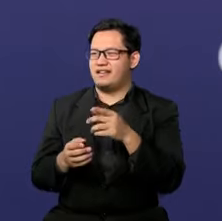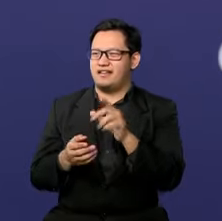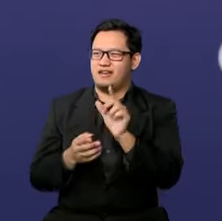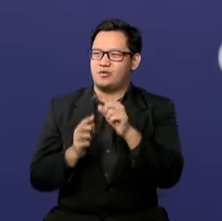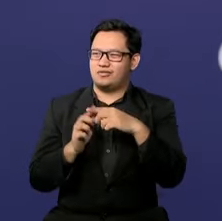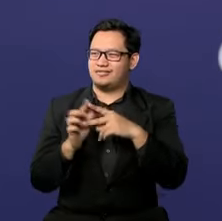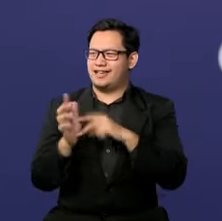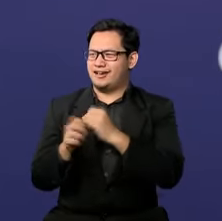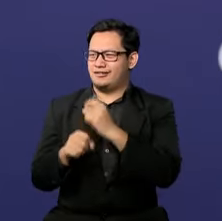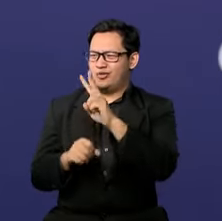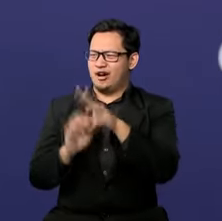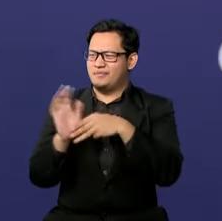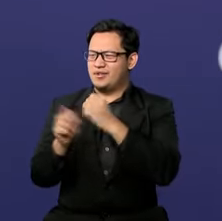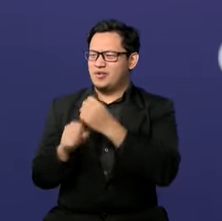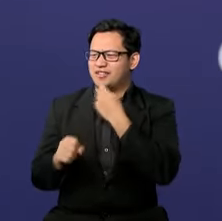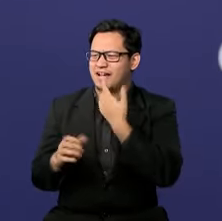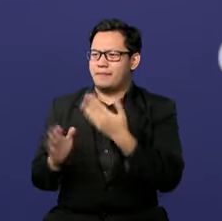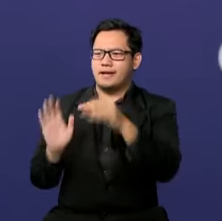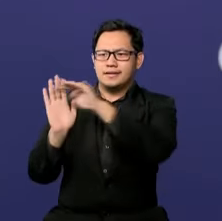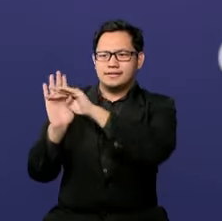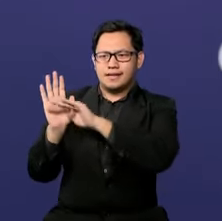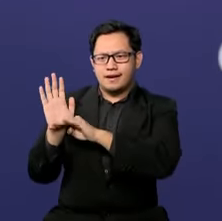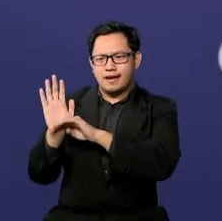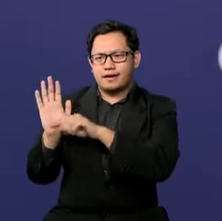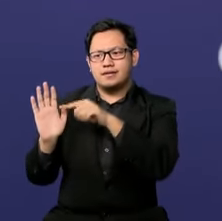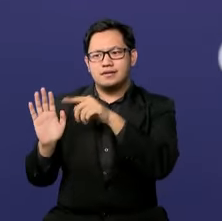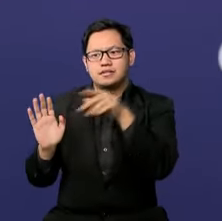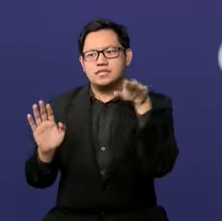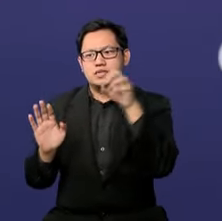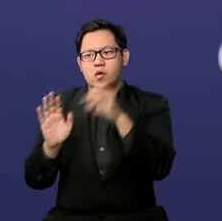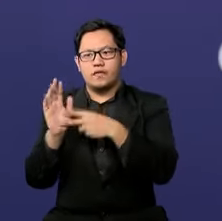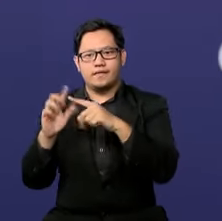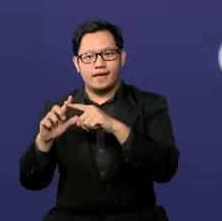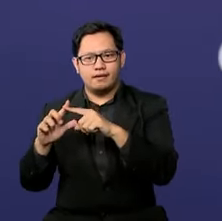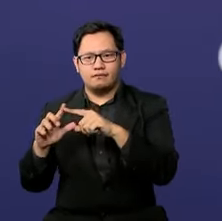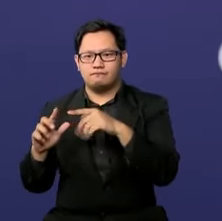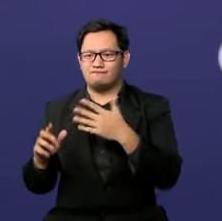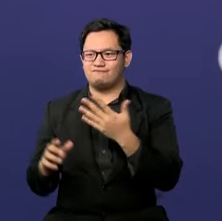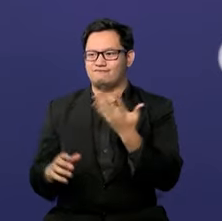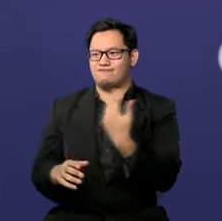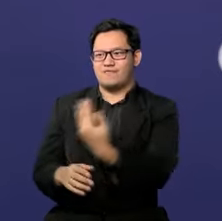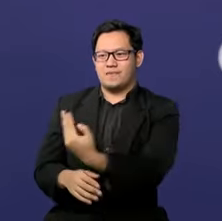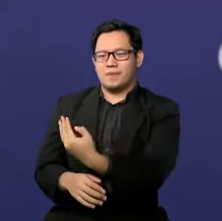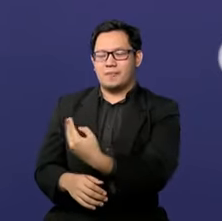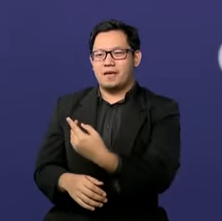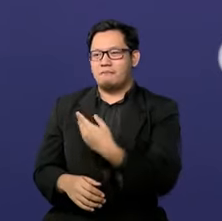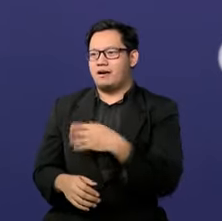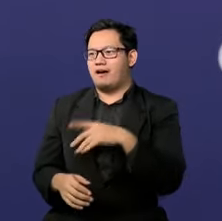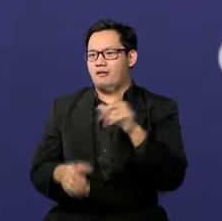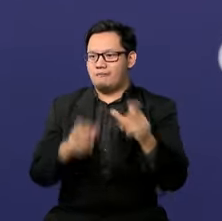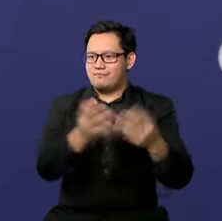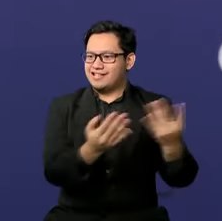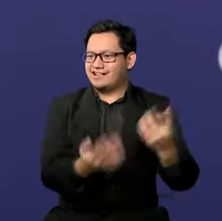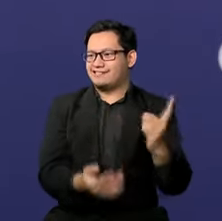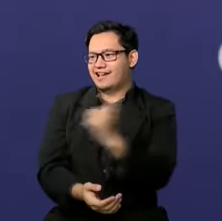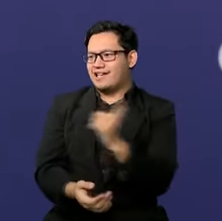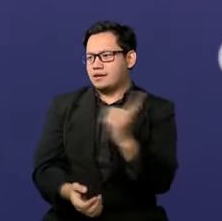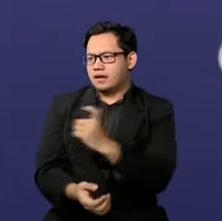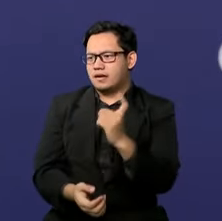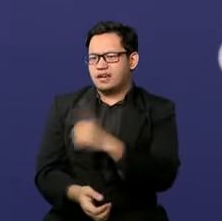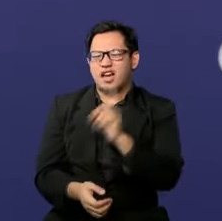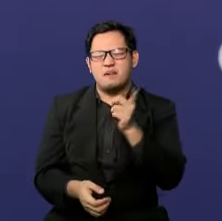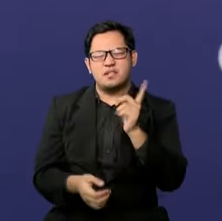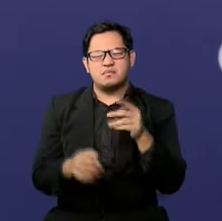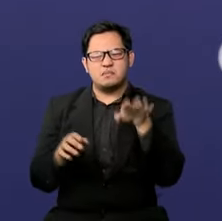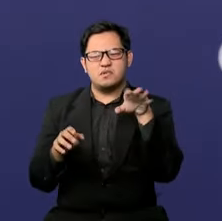sudah dua minggu adalah mengenai kriteria berhubungan dengan zona sudah banyak ditanyakan sak dan termasuk begini Kenapa sih kita musim punya